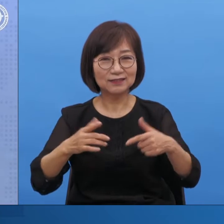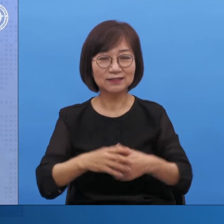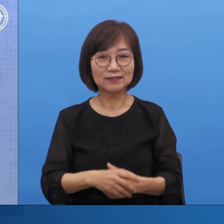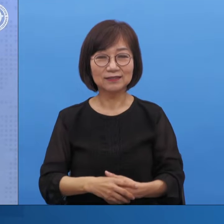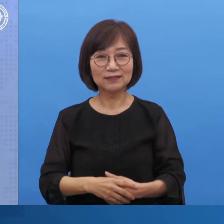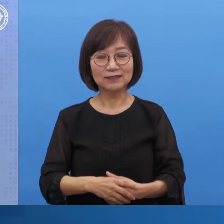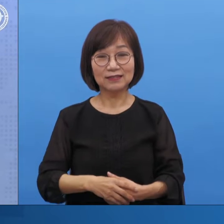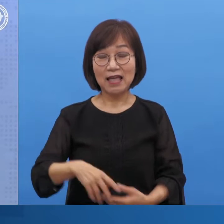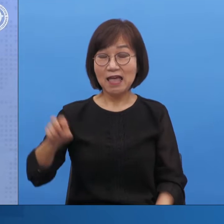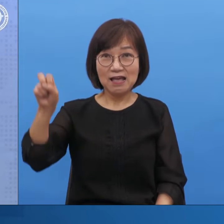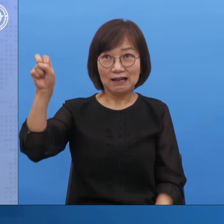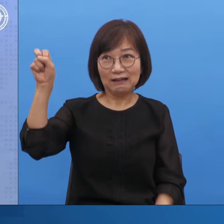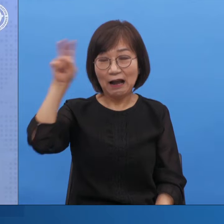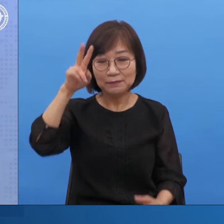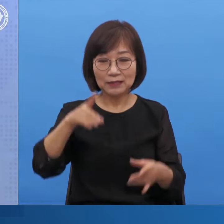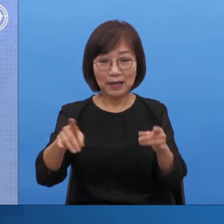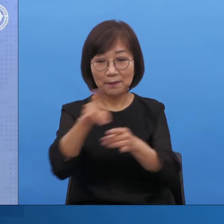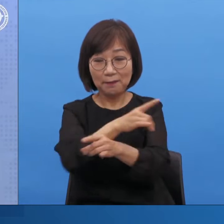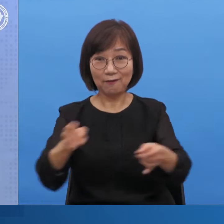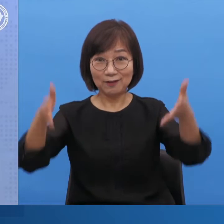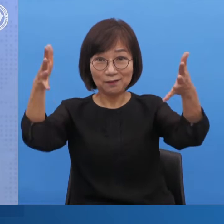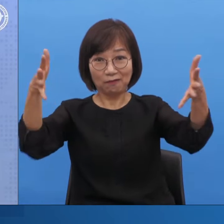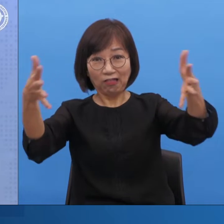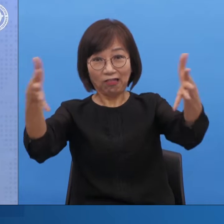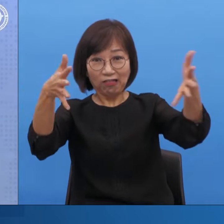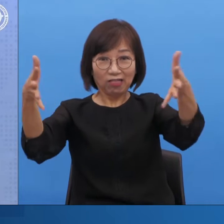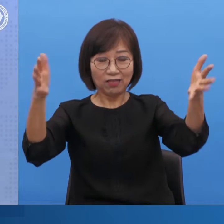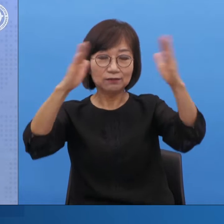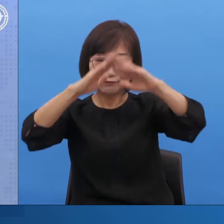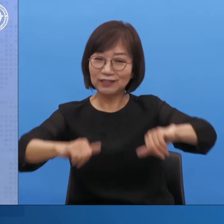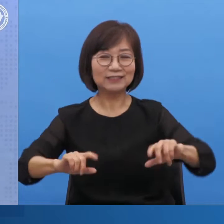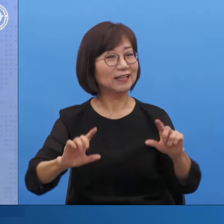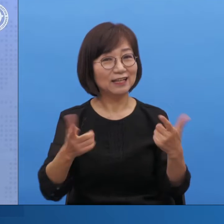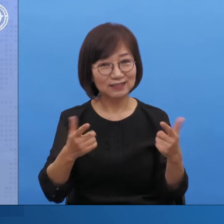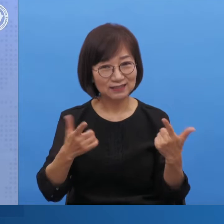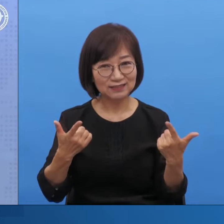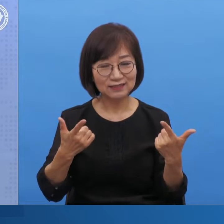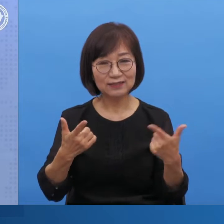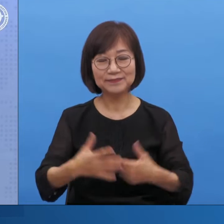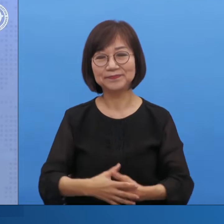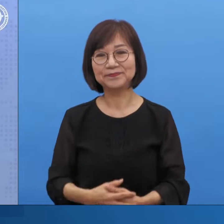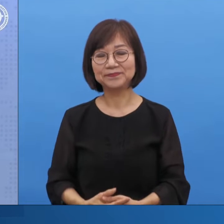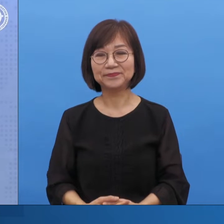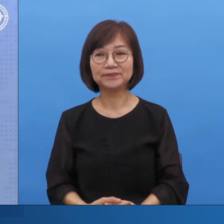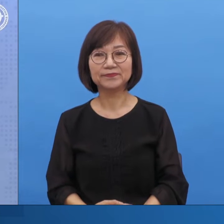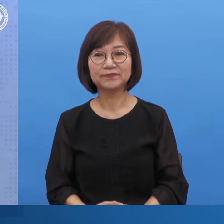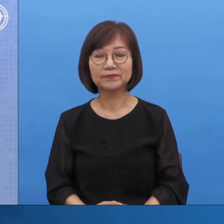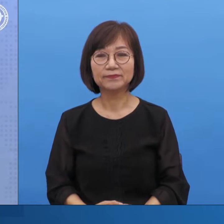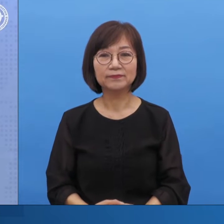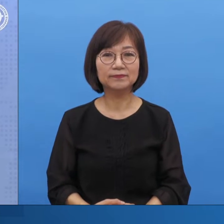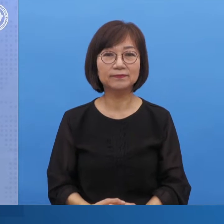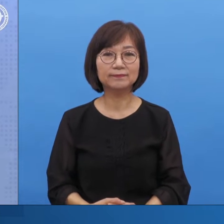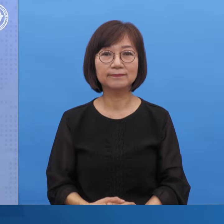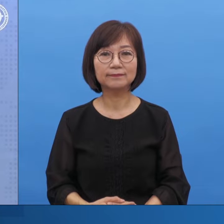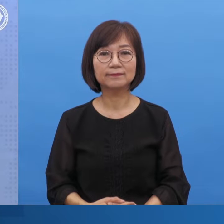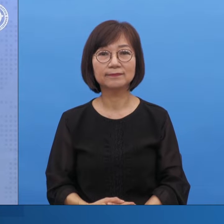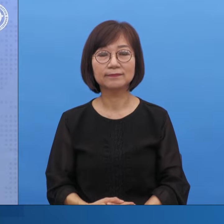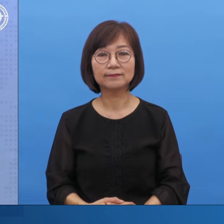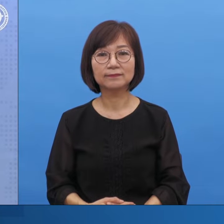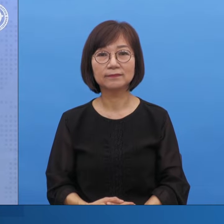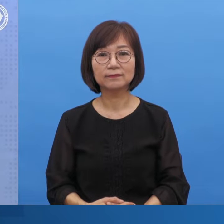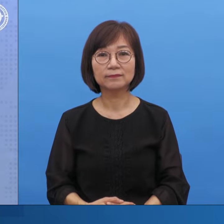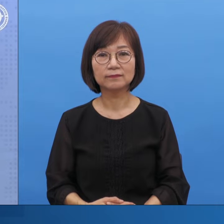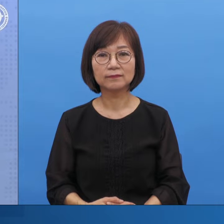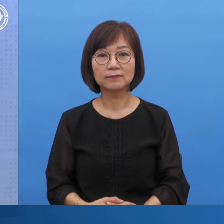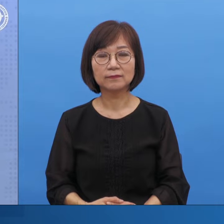갑자기 삼풍백화점이 뭐 흔들려서 무너진 게 아니에요. And then the Samsung department store didn't suddenly fall down because it was shaking. 이게 이제